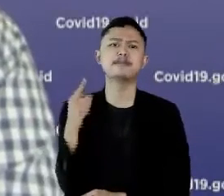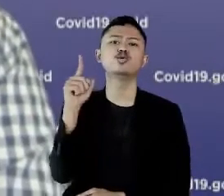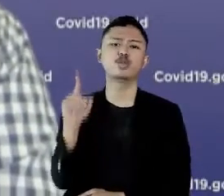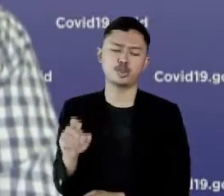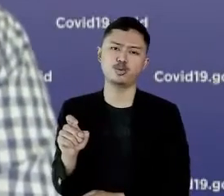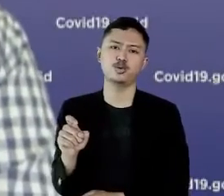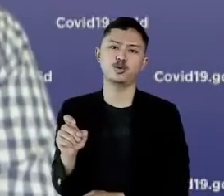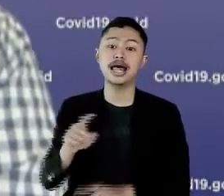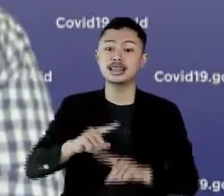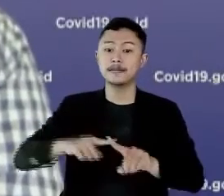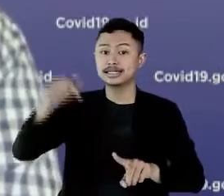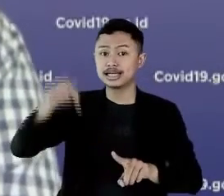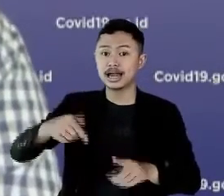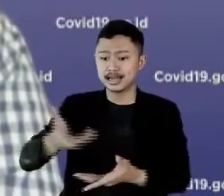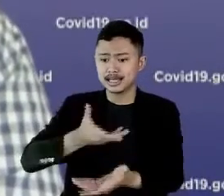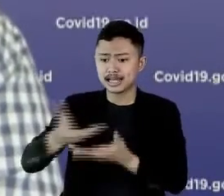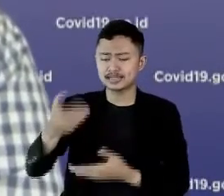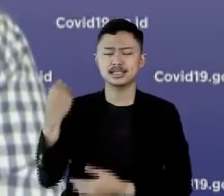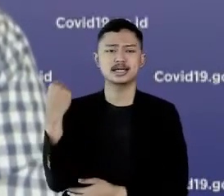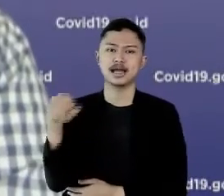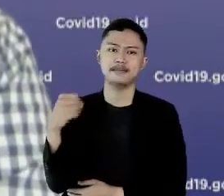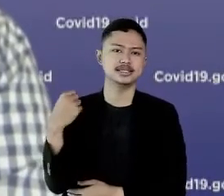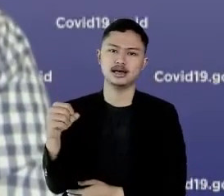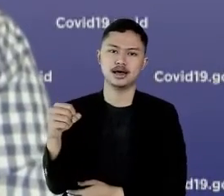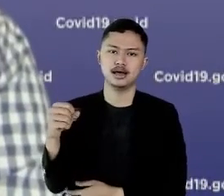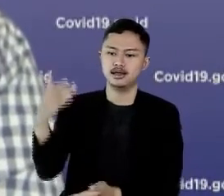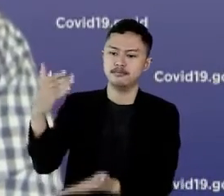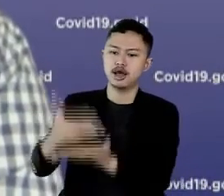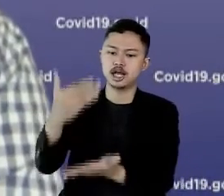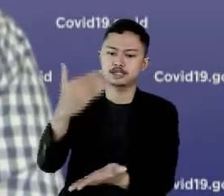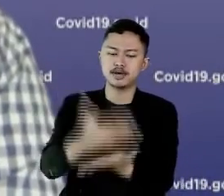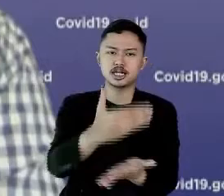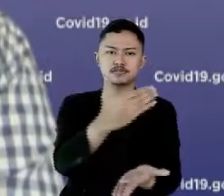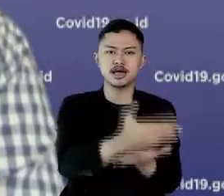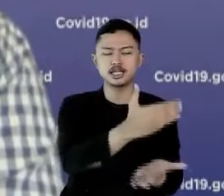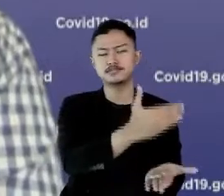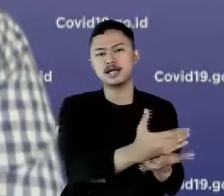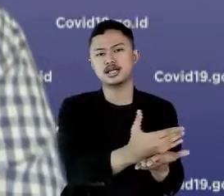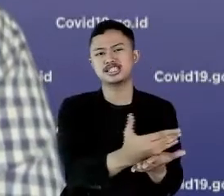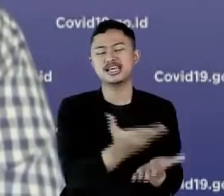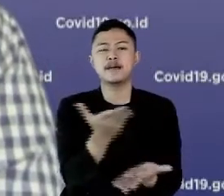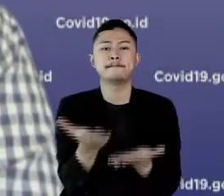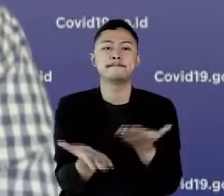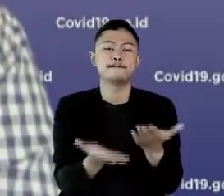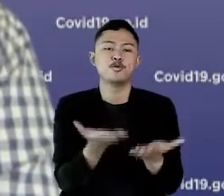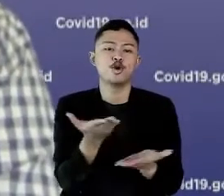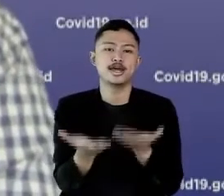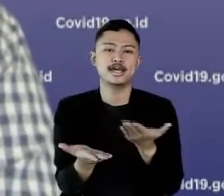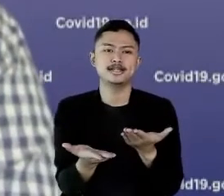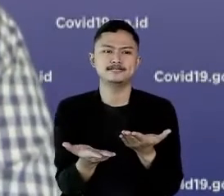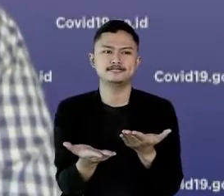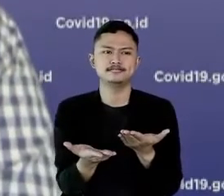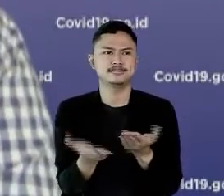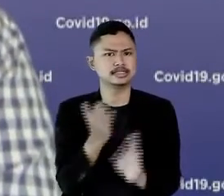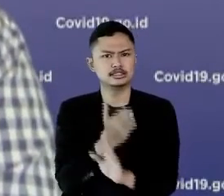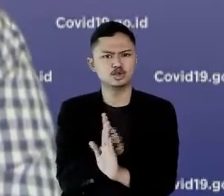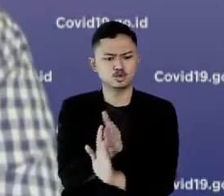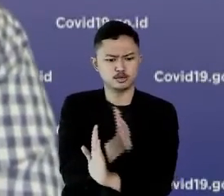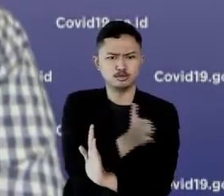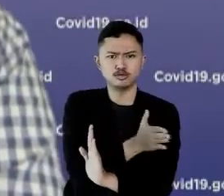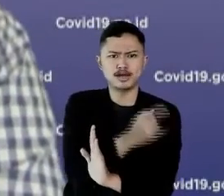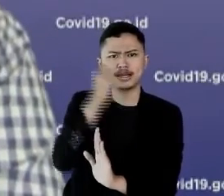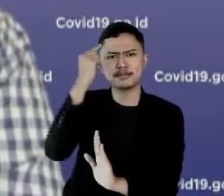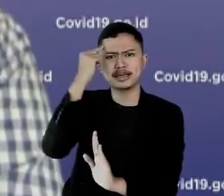kan ada situasi yang membuat kita harus membatasi gitu dengan cara-cara yang mungkin tidak terpikirkan